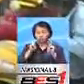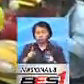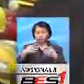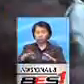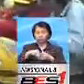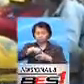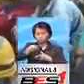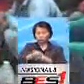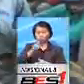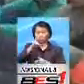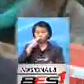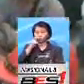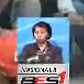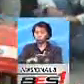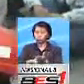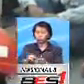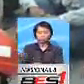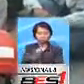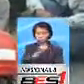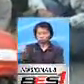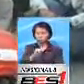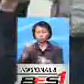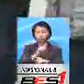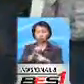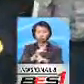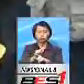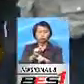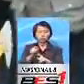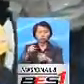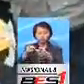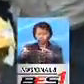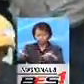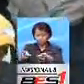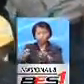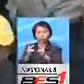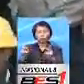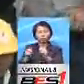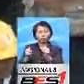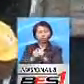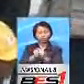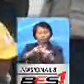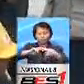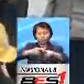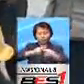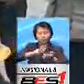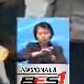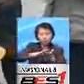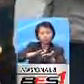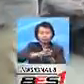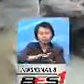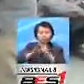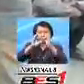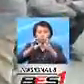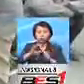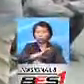telah mengeluarkan dua notis iaitu larangan penggunaan perancah di satu kawasan dan notis pembaikan kekemasan.